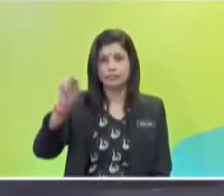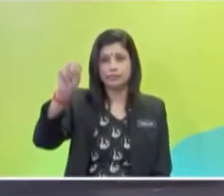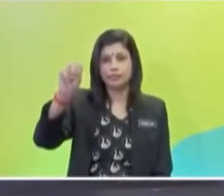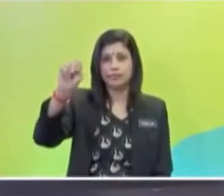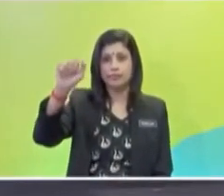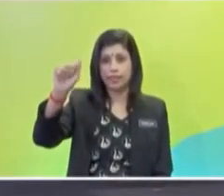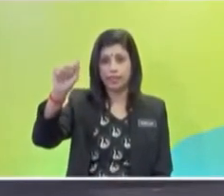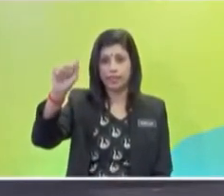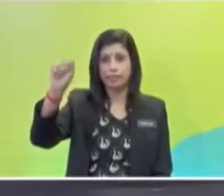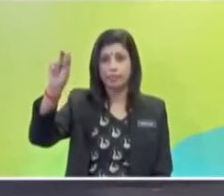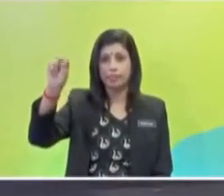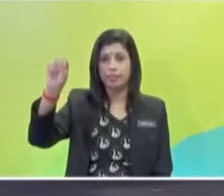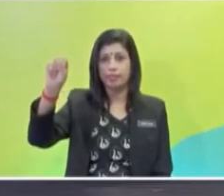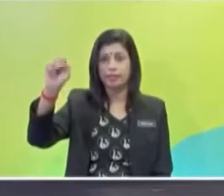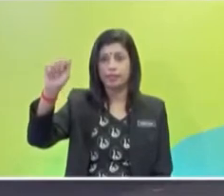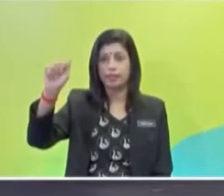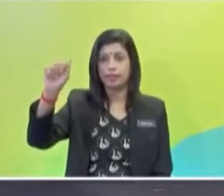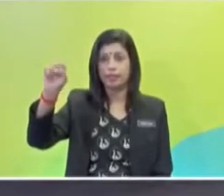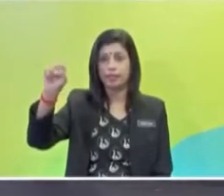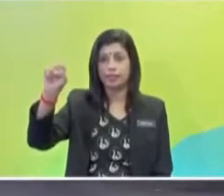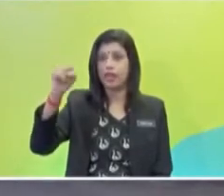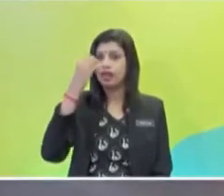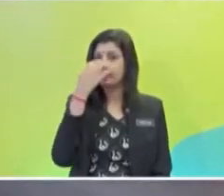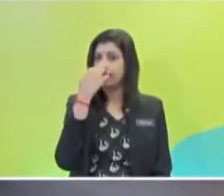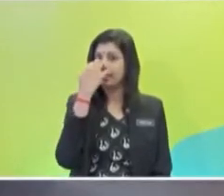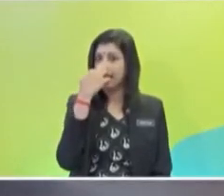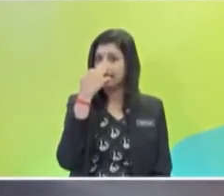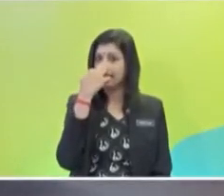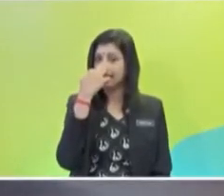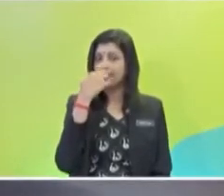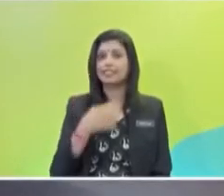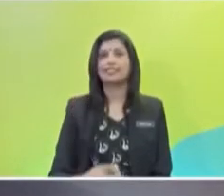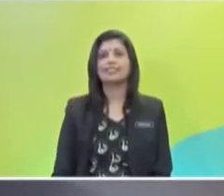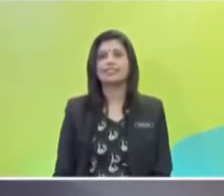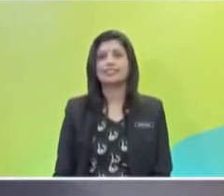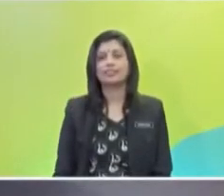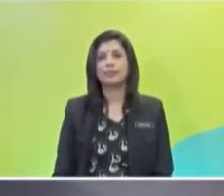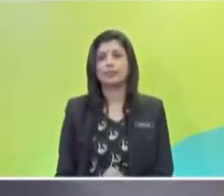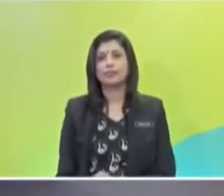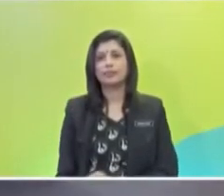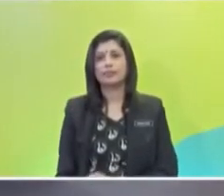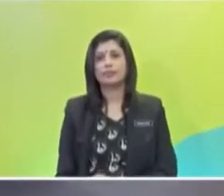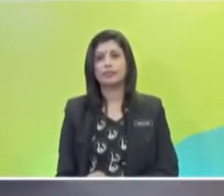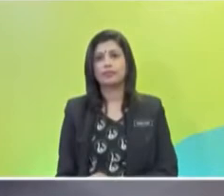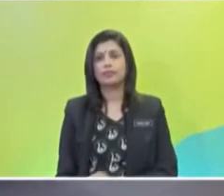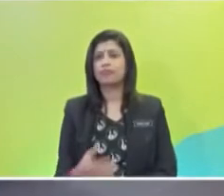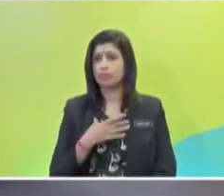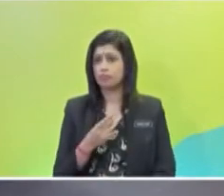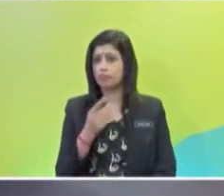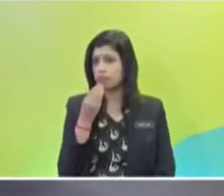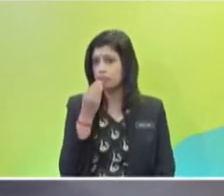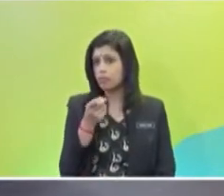N A N A S nas. Na nas. Abang Din suka nanas? Suka sangat